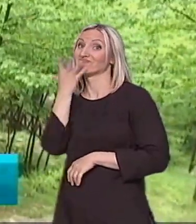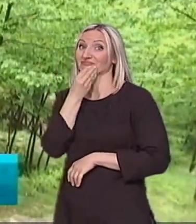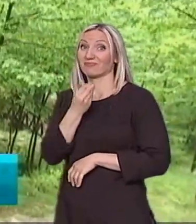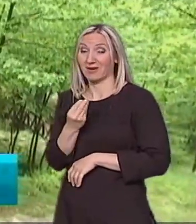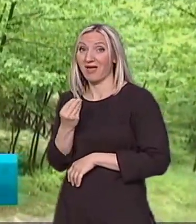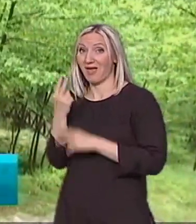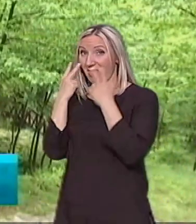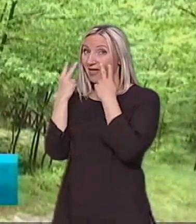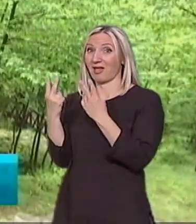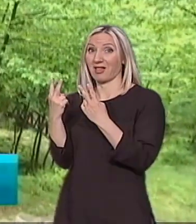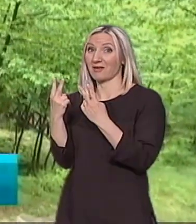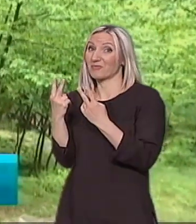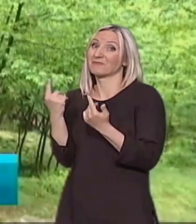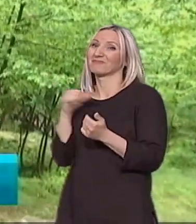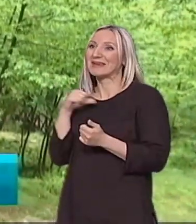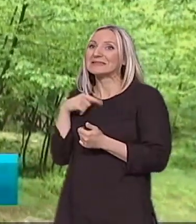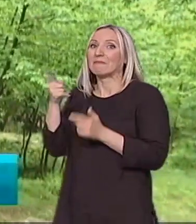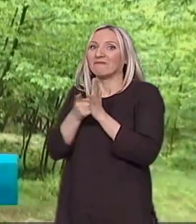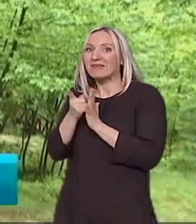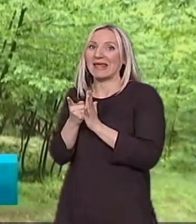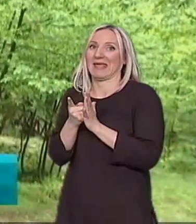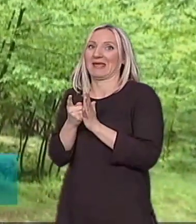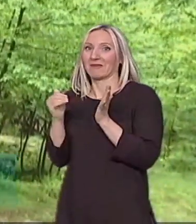Prelep prizor. Samo još da je vreme lepše.